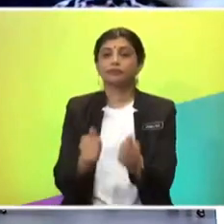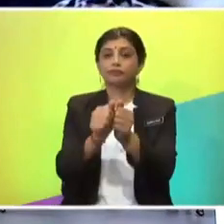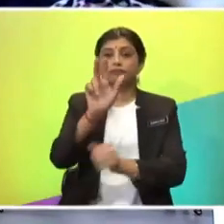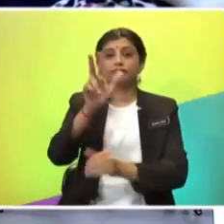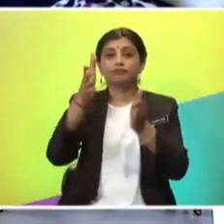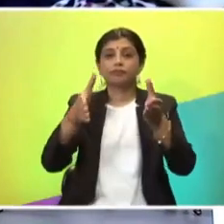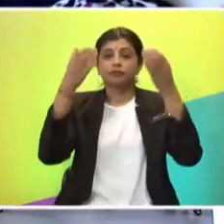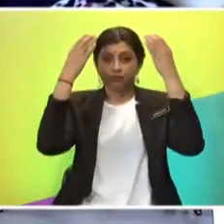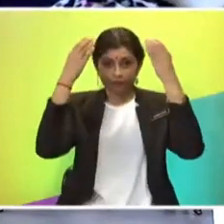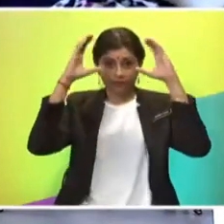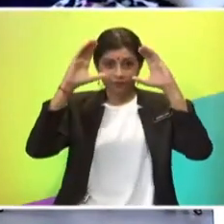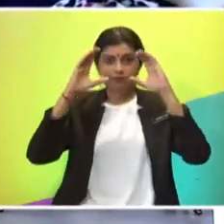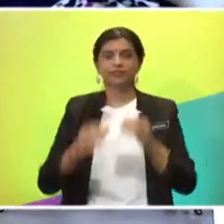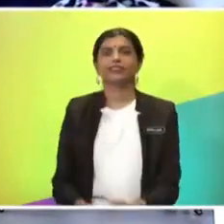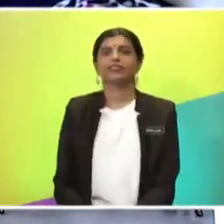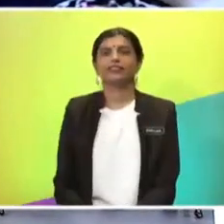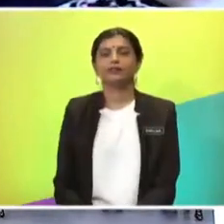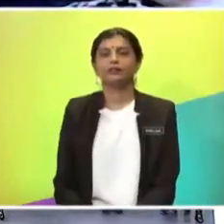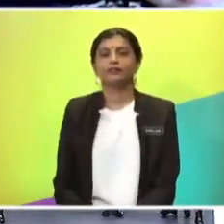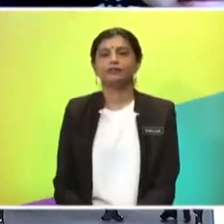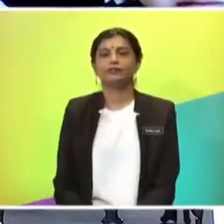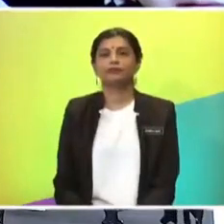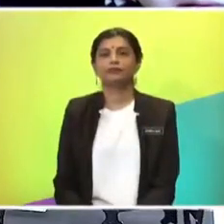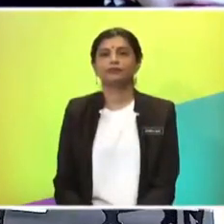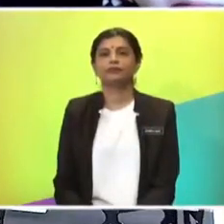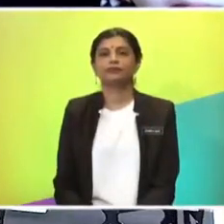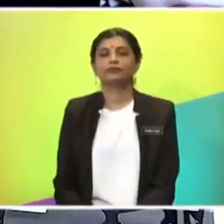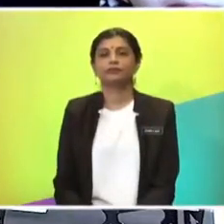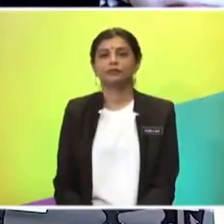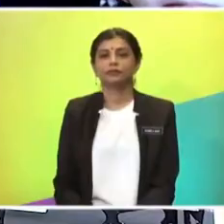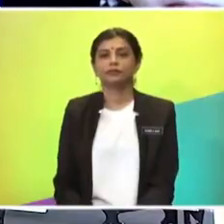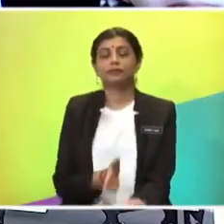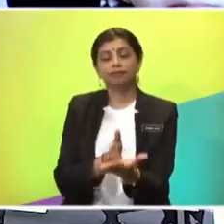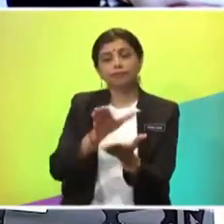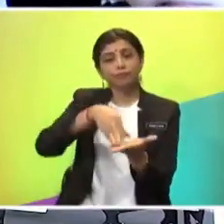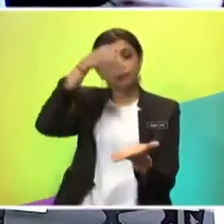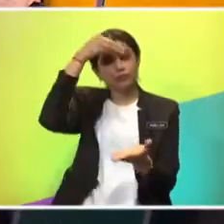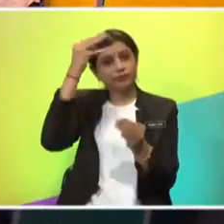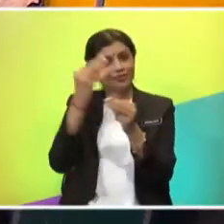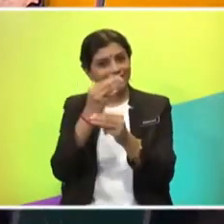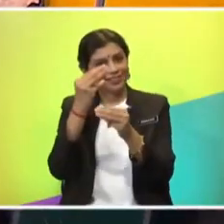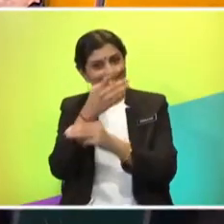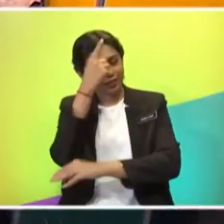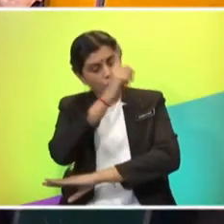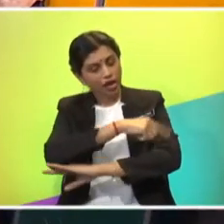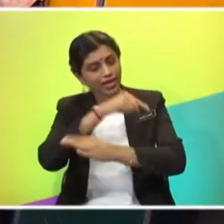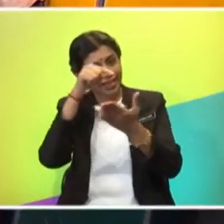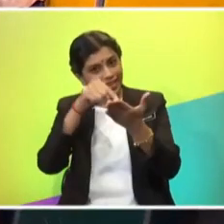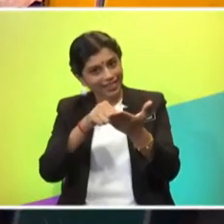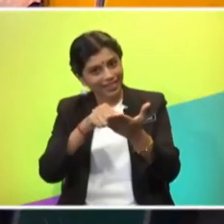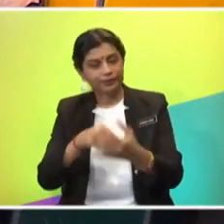Masdilaila Abdul Rashid dan Cikgu Syamila, yang mana kita nak teruskan penerokaan kita untuk mata pelajaran pendidikan khas matematik. Tadi cikgu